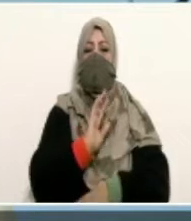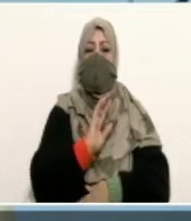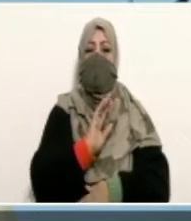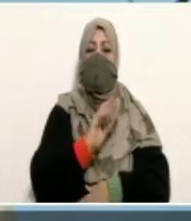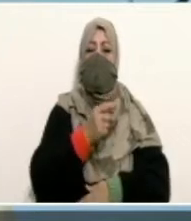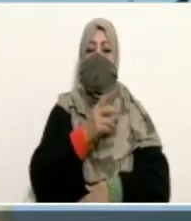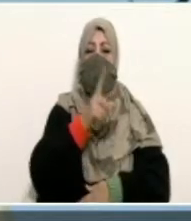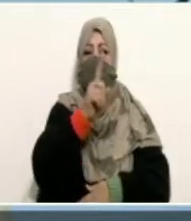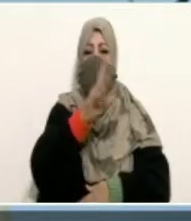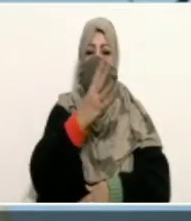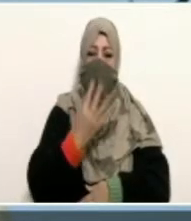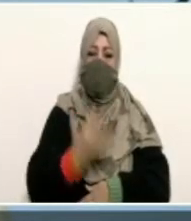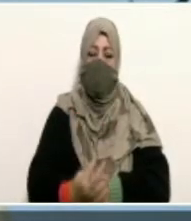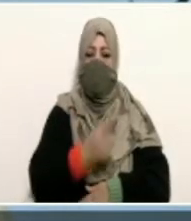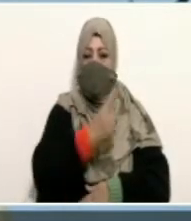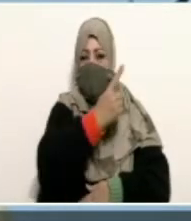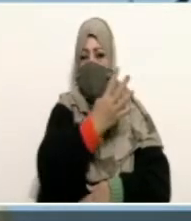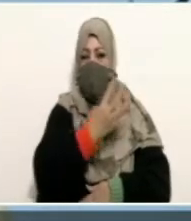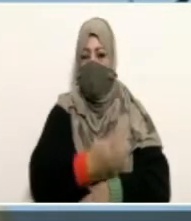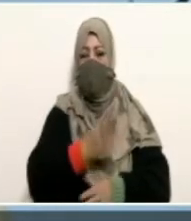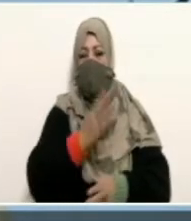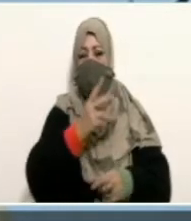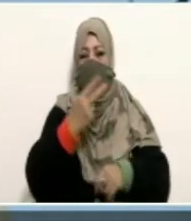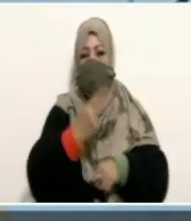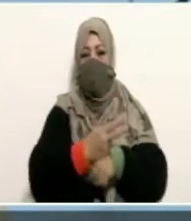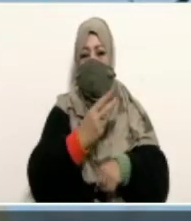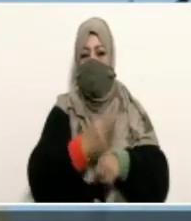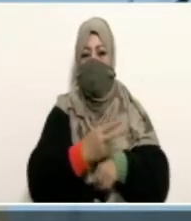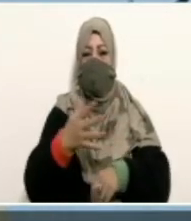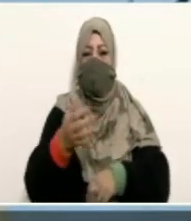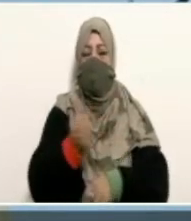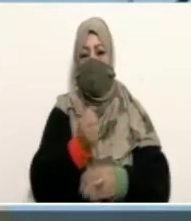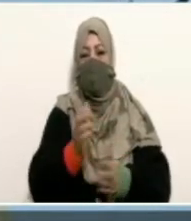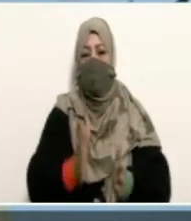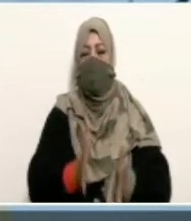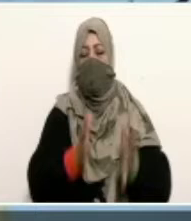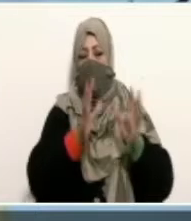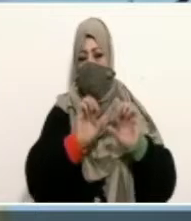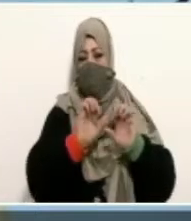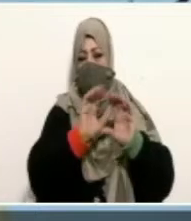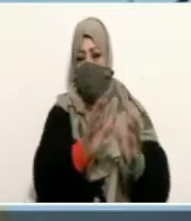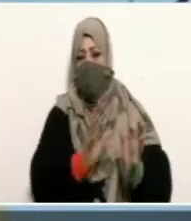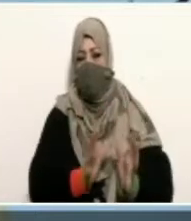باعتبار يعني مسألتهم من مثلا هنا مسألتهم من